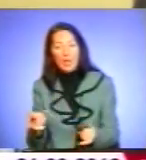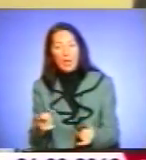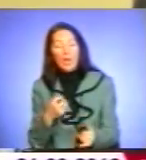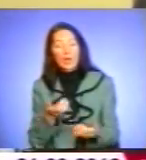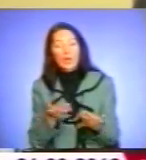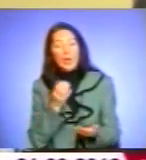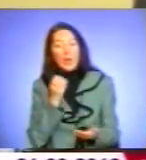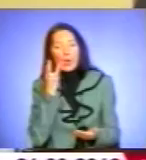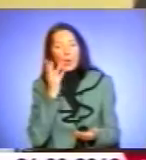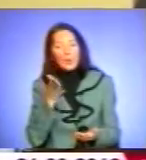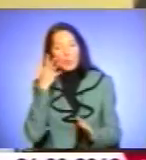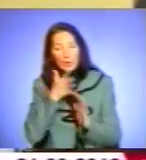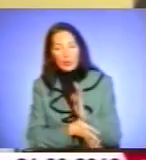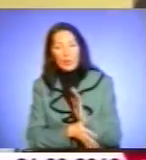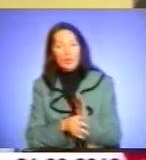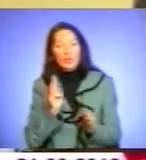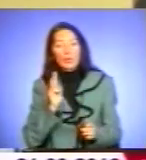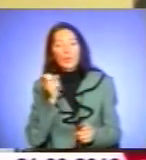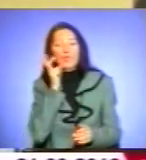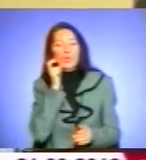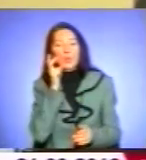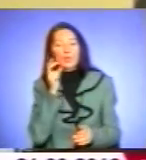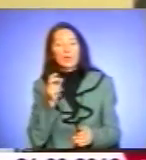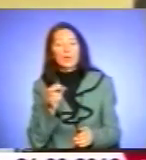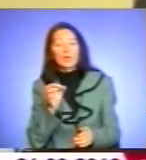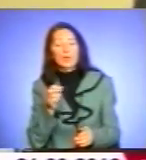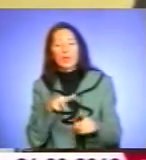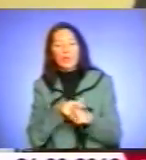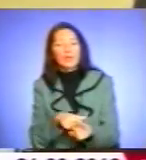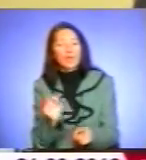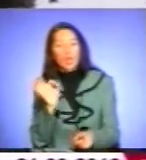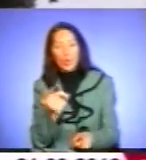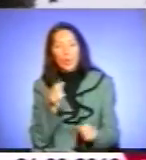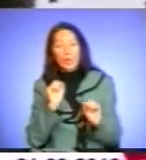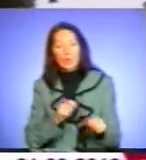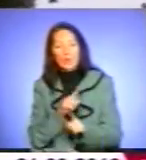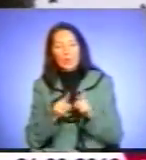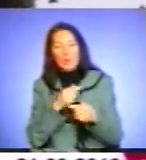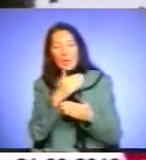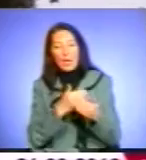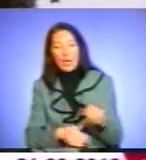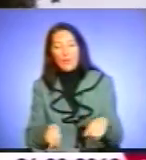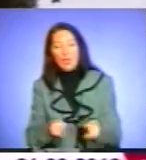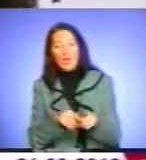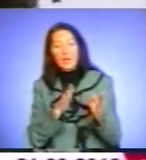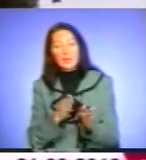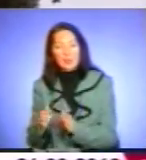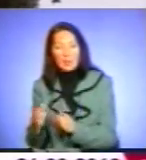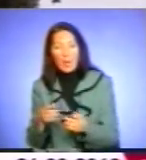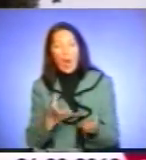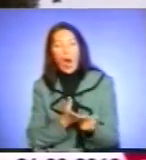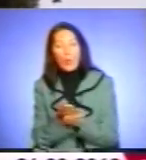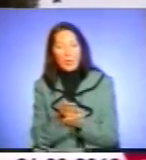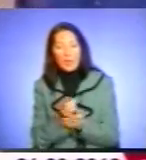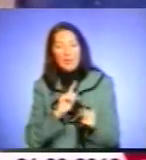розуміти, що в обід нуль завантаження на цій зупинці, ми зможемо зрідшити графік. Така система оплати за проїзд у громадському